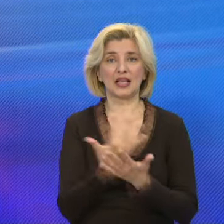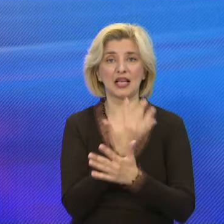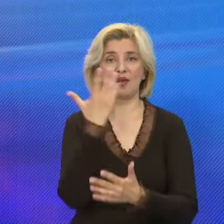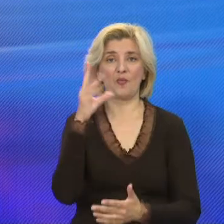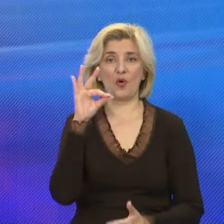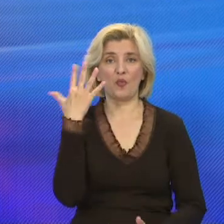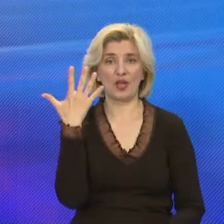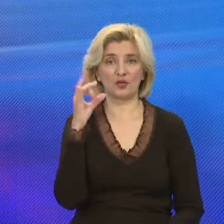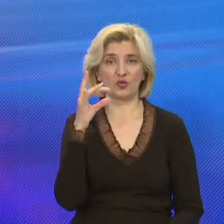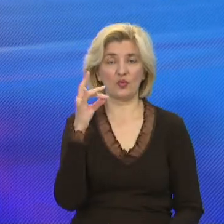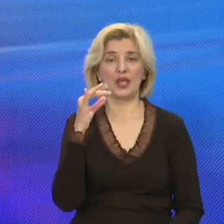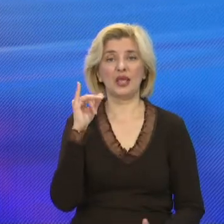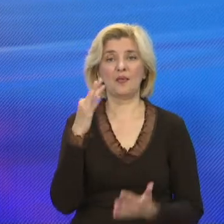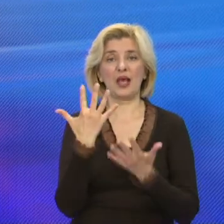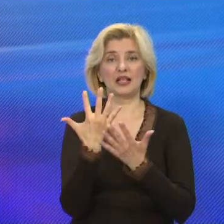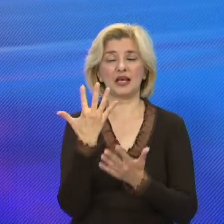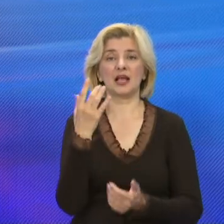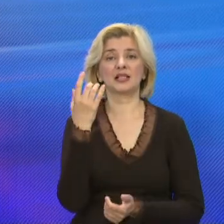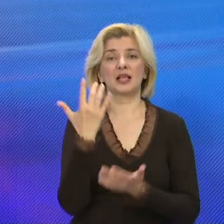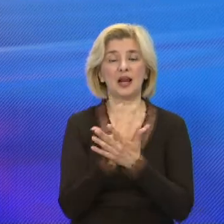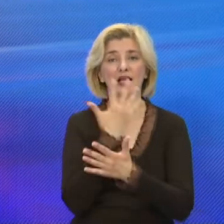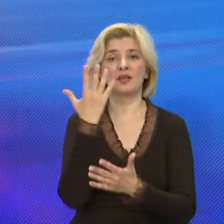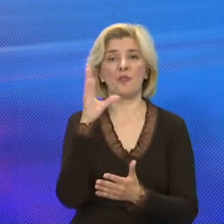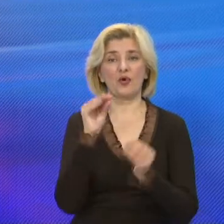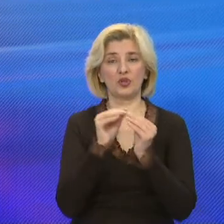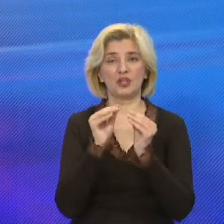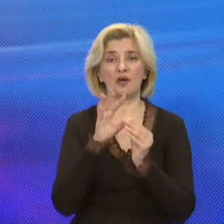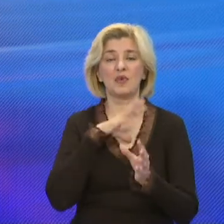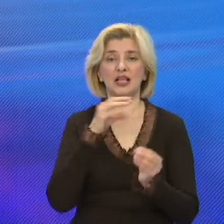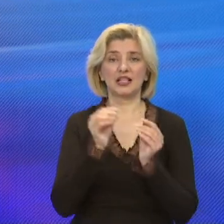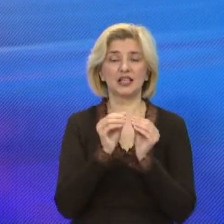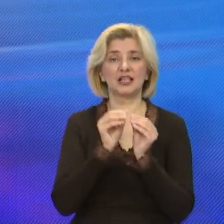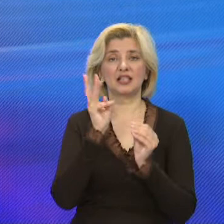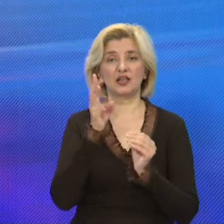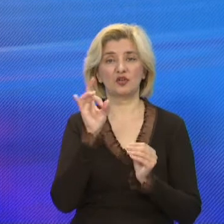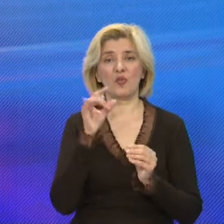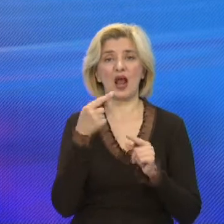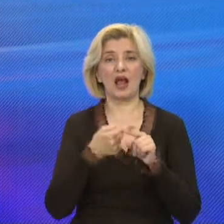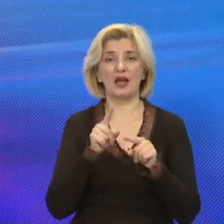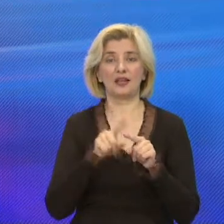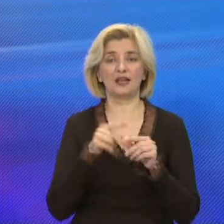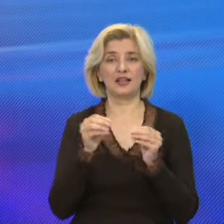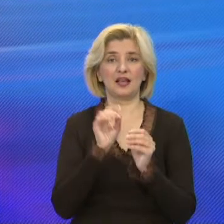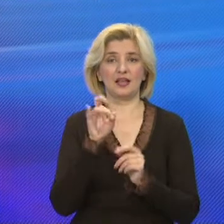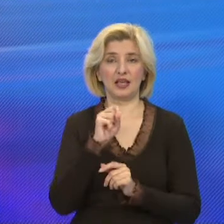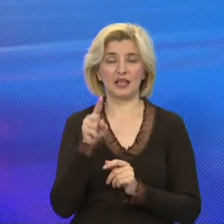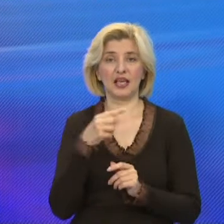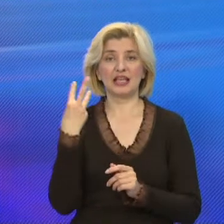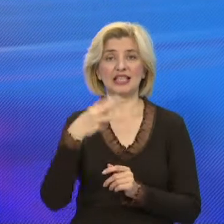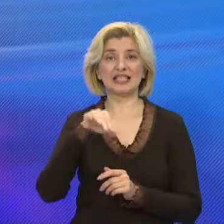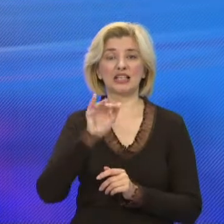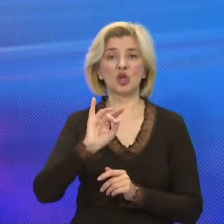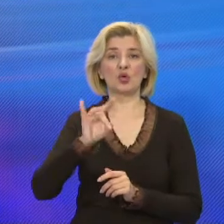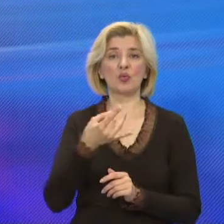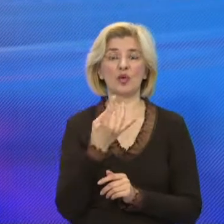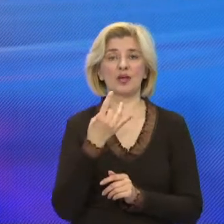раз по 10. Да, было 10 и 30 рублей. Ух ты. А это мой 10-й Вы человек с опытом. 30 тысяч рублей достались